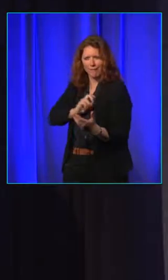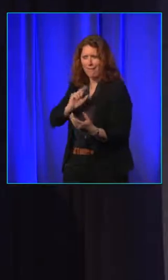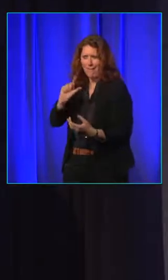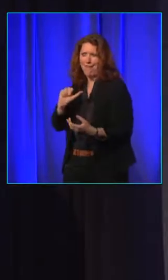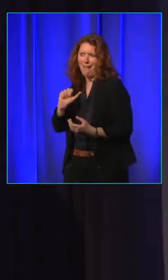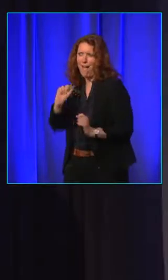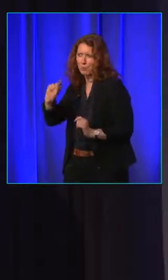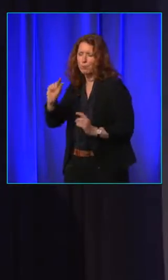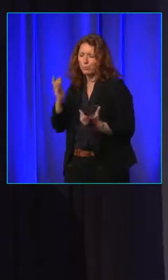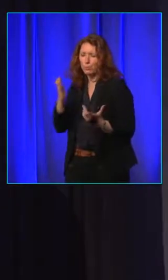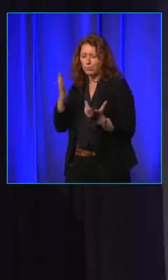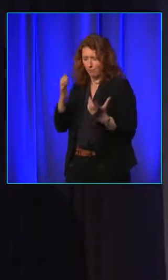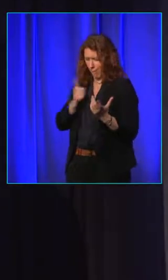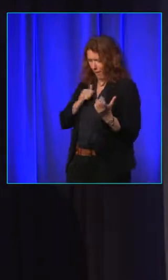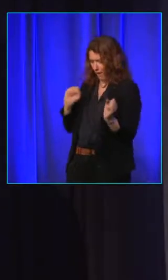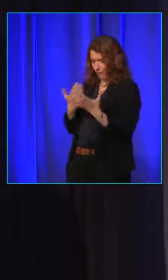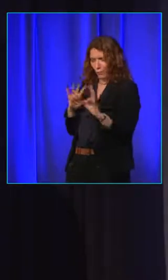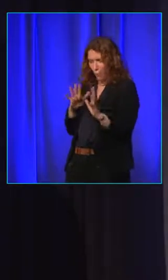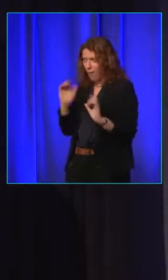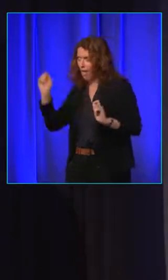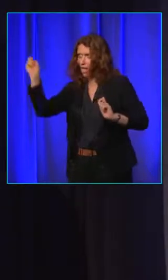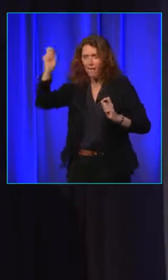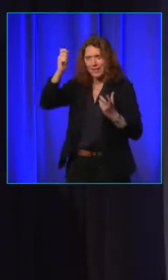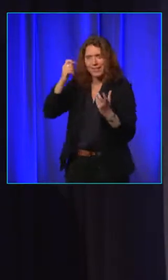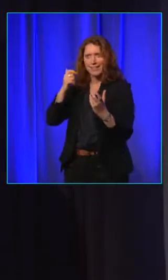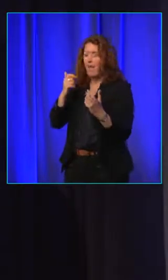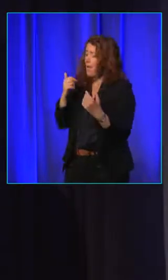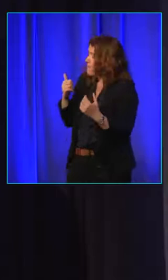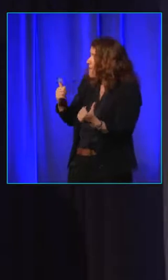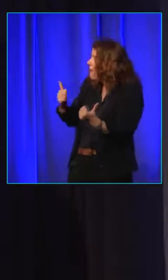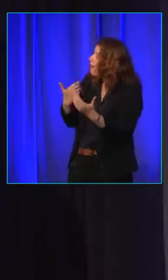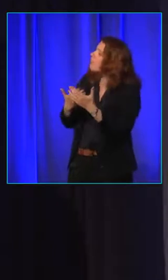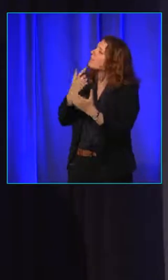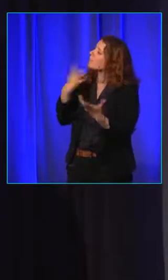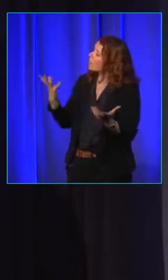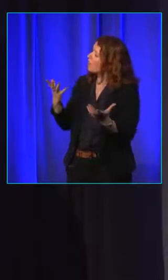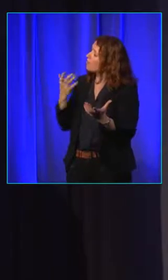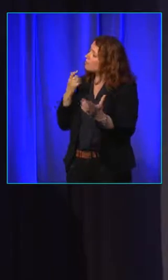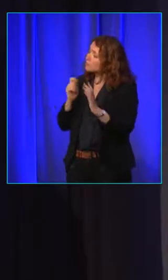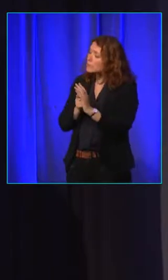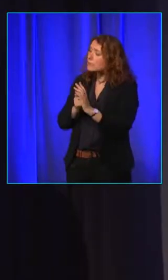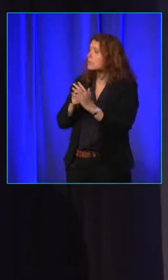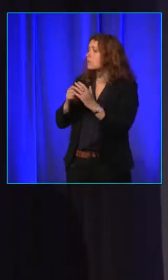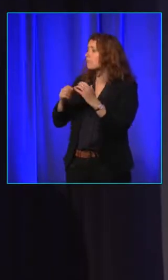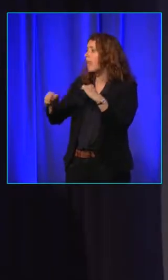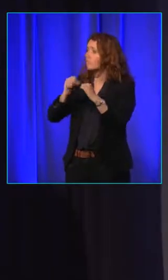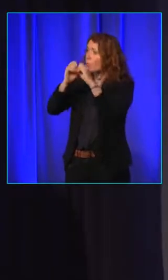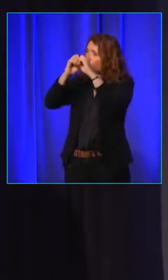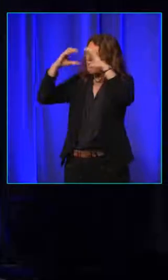Ça, c'est plutôt dans... Très bien. Donc, ça veut dire que dans, quand on fait une action